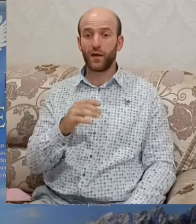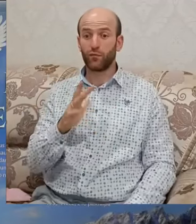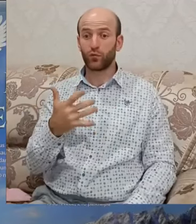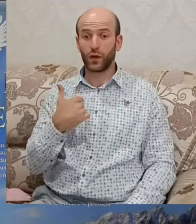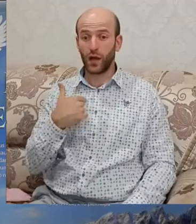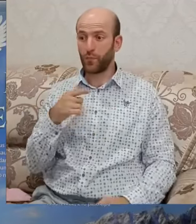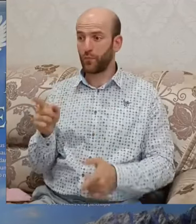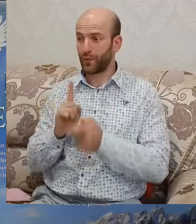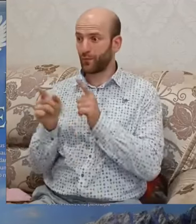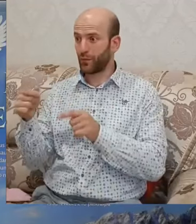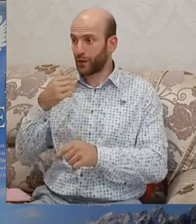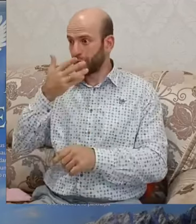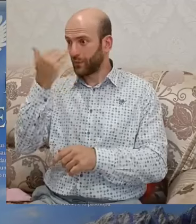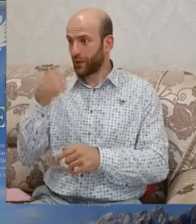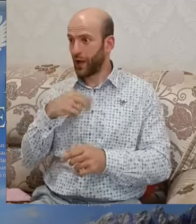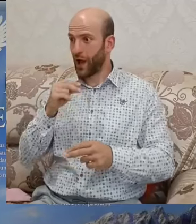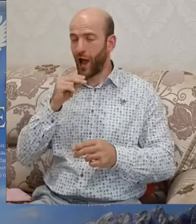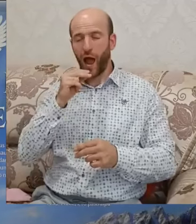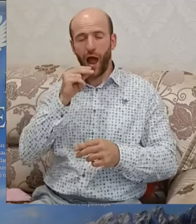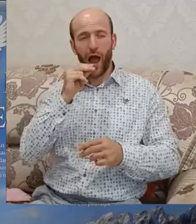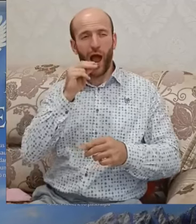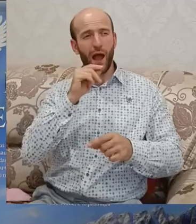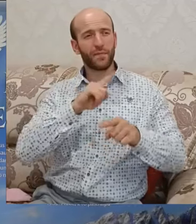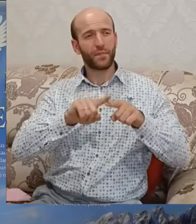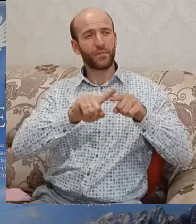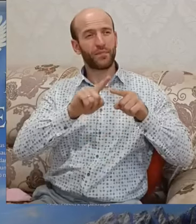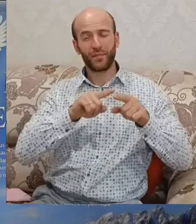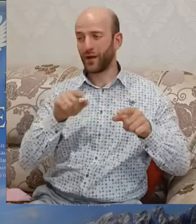priminkit man. Gerai.